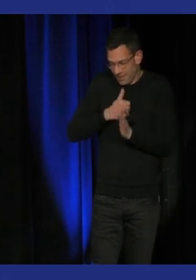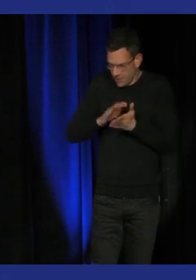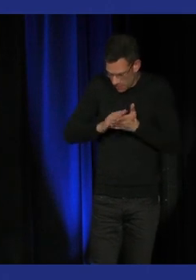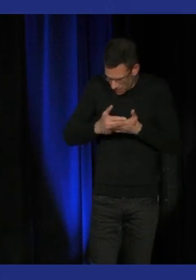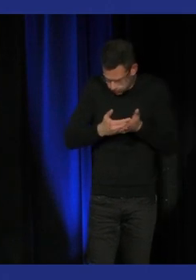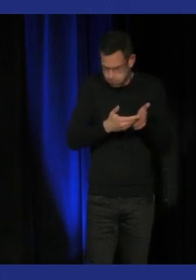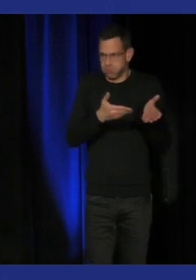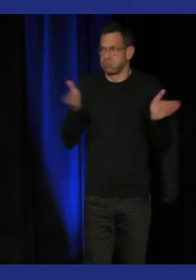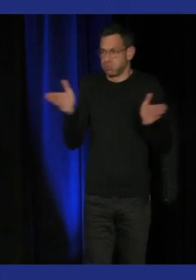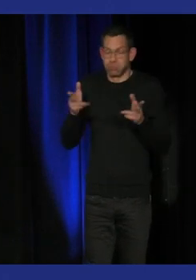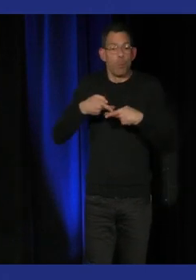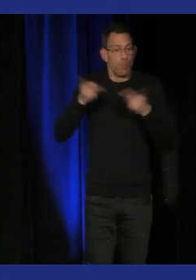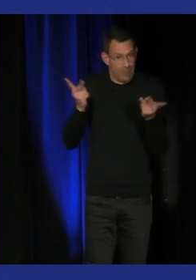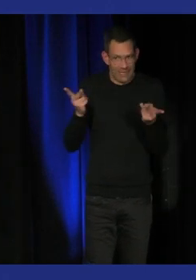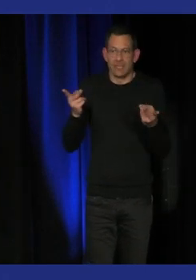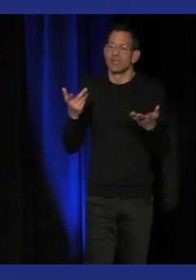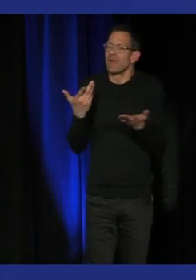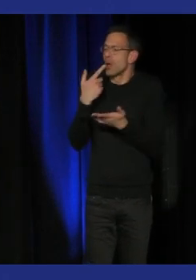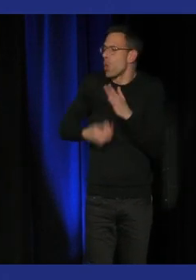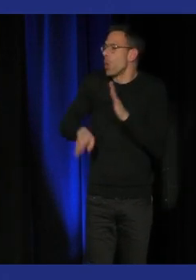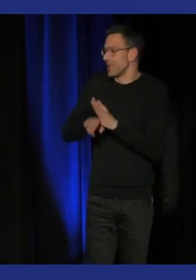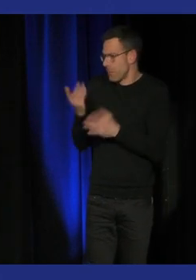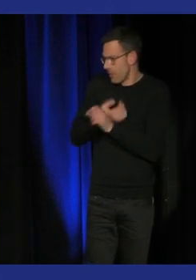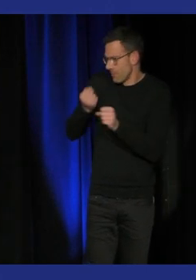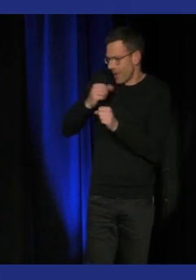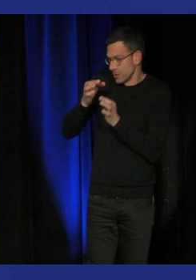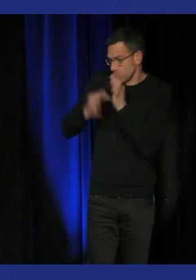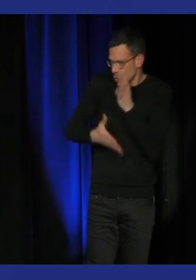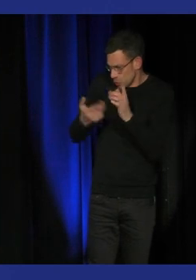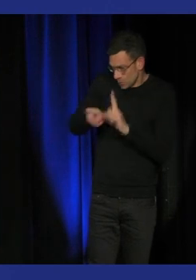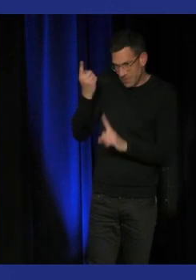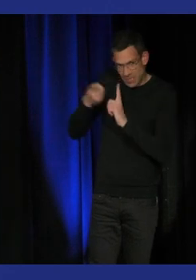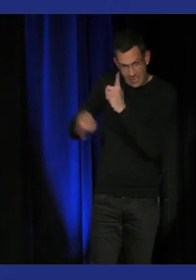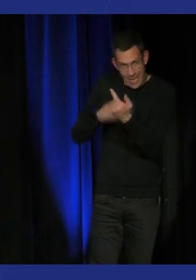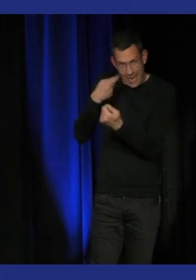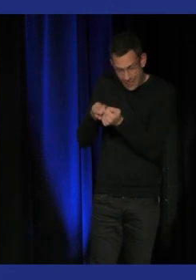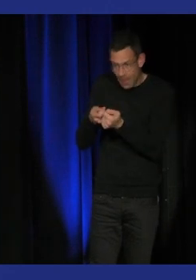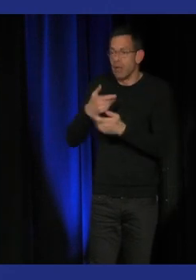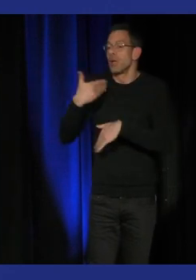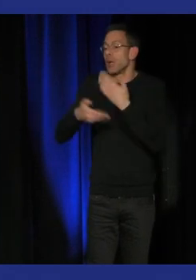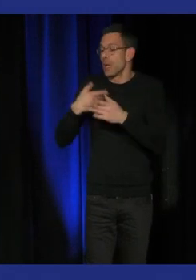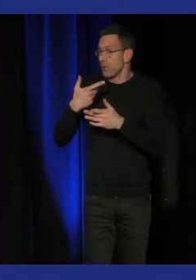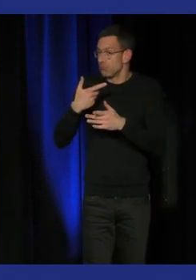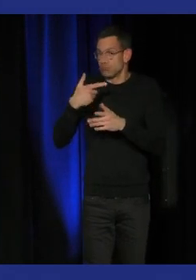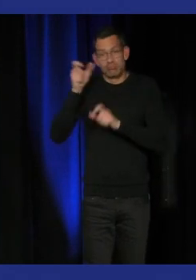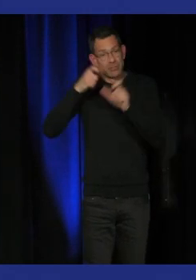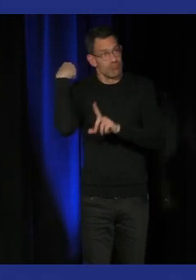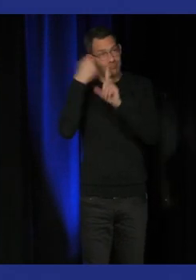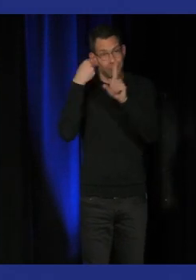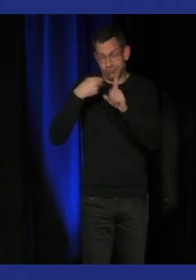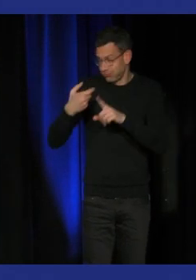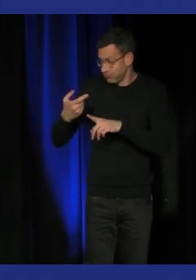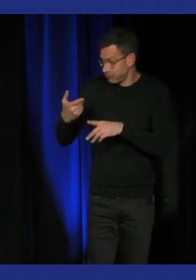avec des solutions spécialisées au démarrage, et petit à petit, grâce à l'action de ces militants et